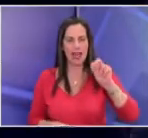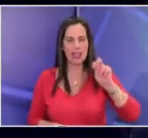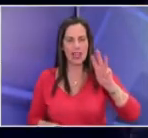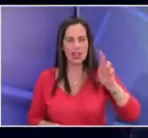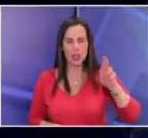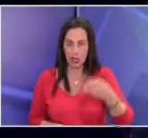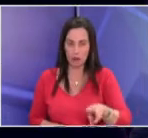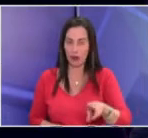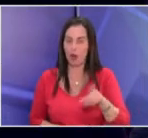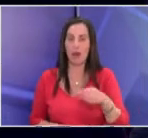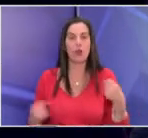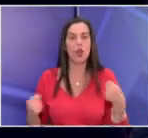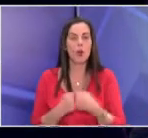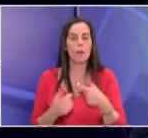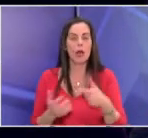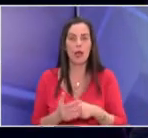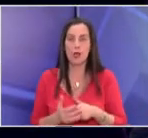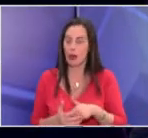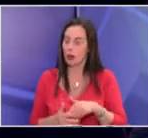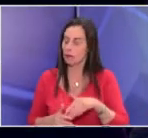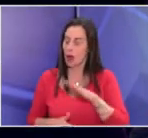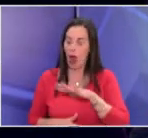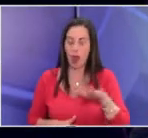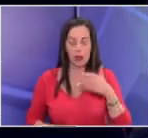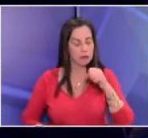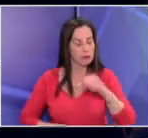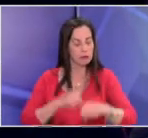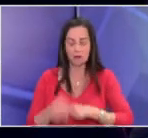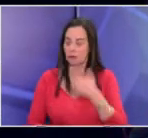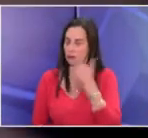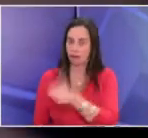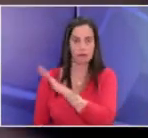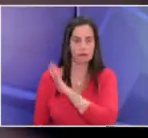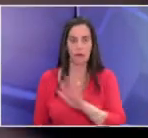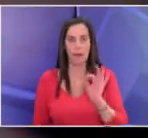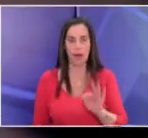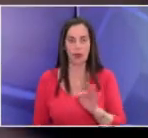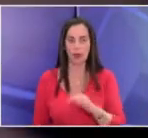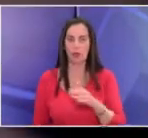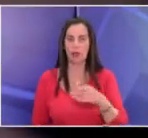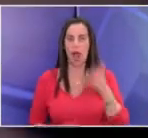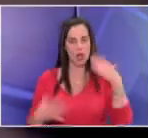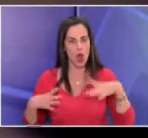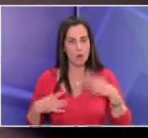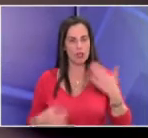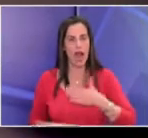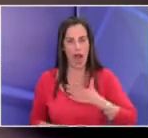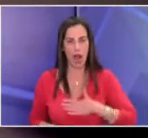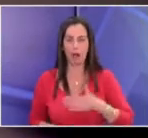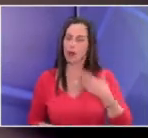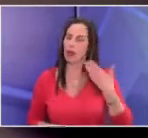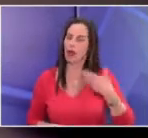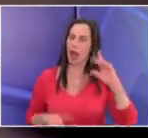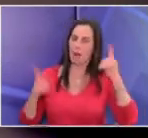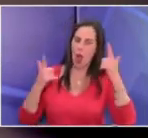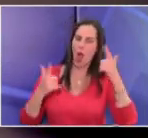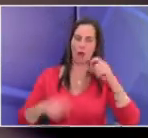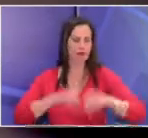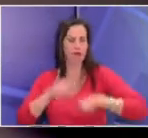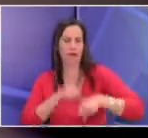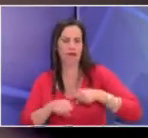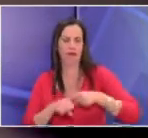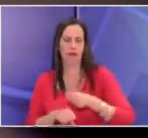ילד חמישי בישראל עומד במערכת החינוך החרדית. כל המערכת הזאת מנוהלת בידיים פרטיות. הממשלה נותנת את הכסף ואומרת, תעשו שם מה שאתם רוצים. ויש